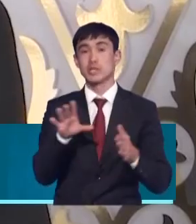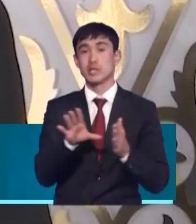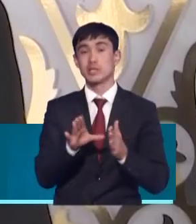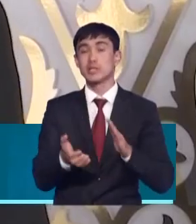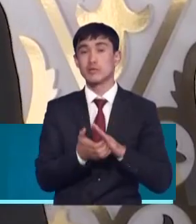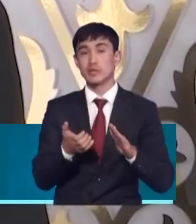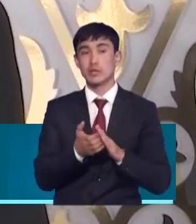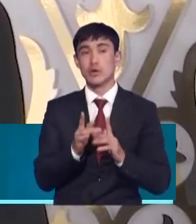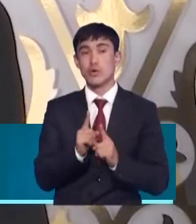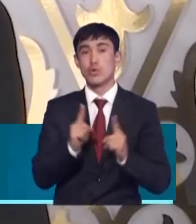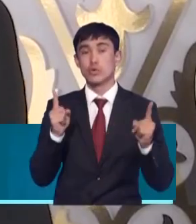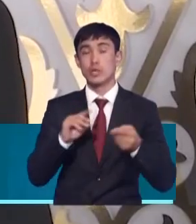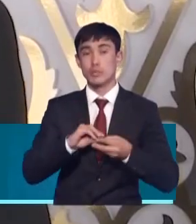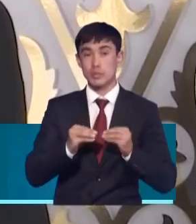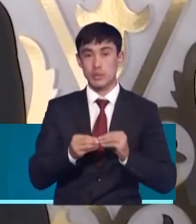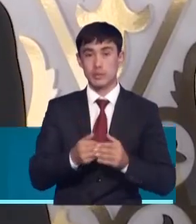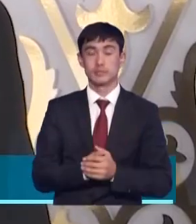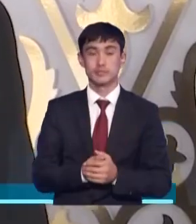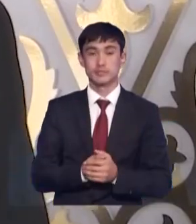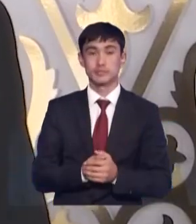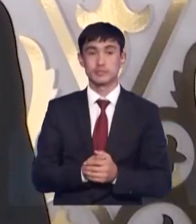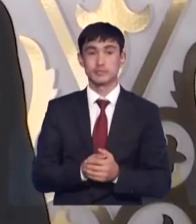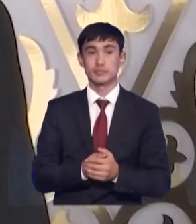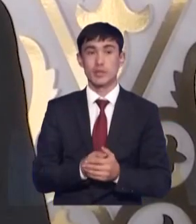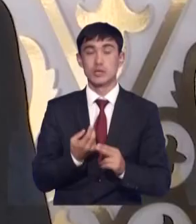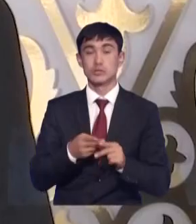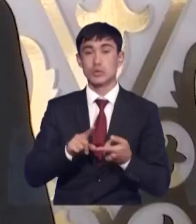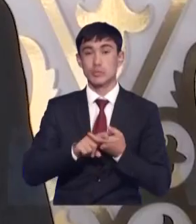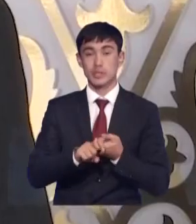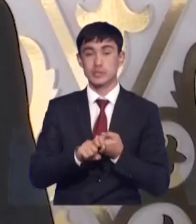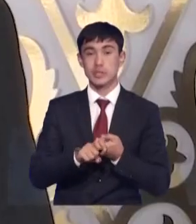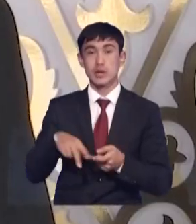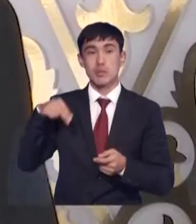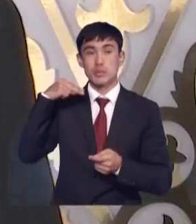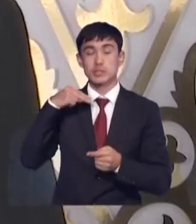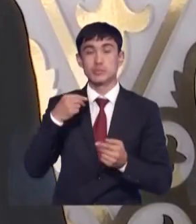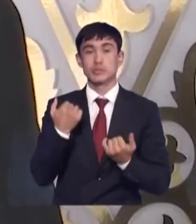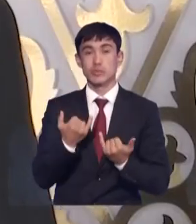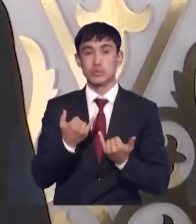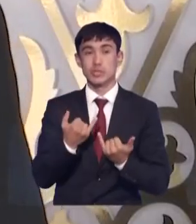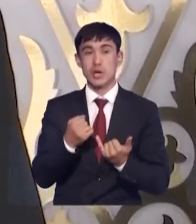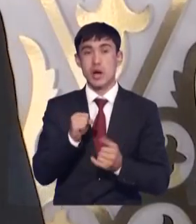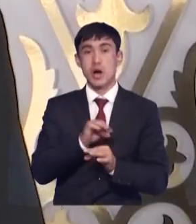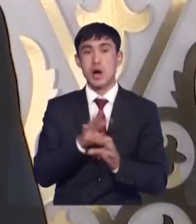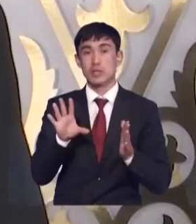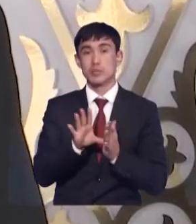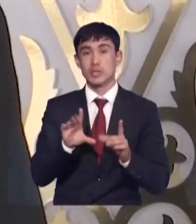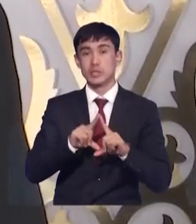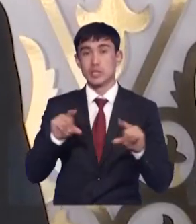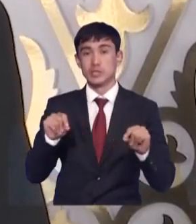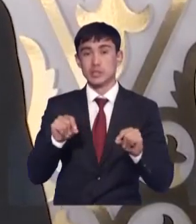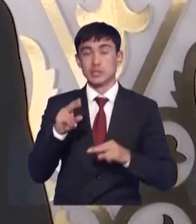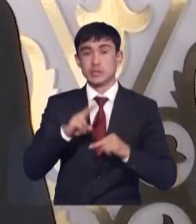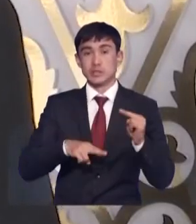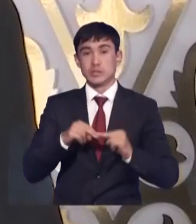жетіспеушілігі үлкен қазір проблемалық сұрақтар болып жатыр. Осыған байланысты президентіміз осы атом электростанциясын